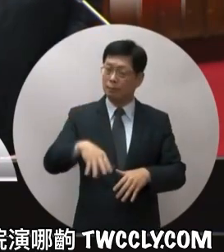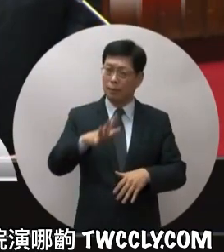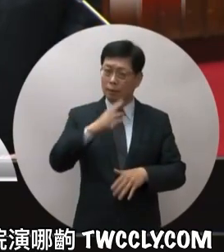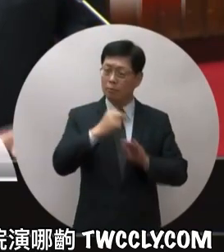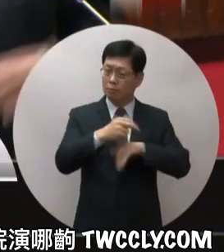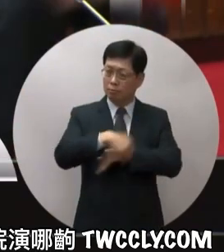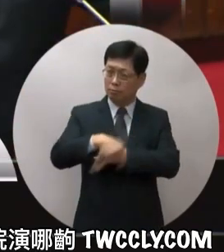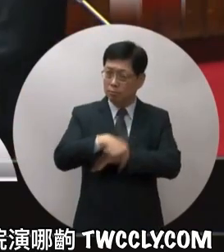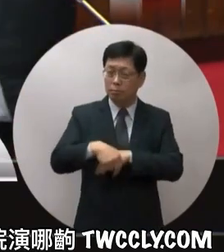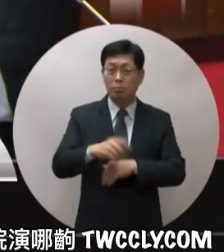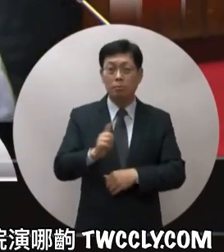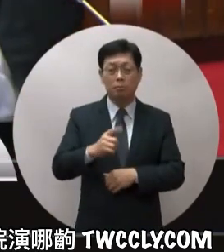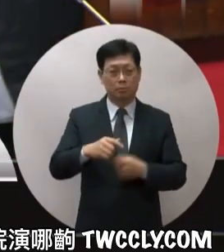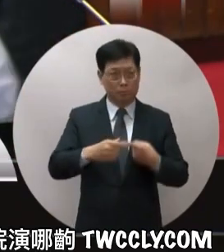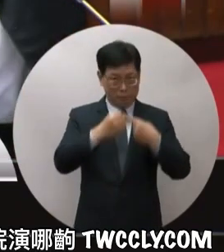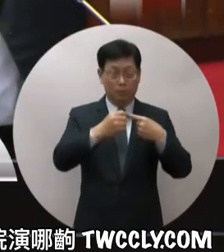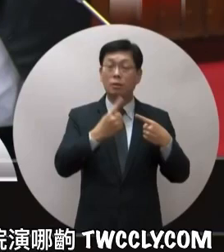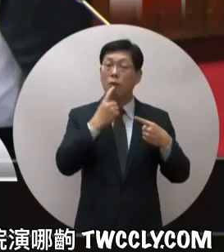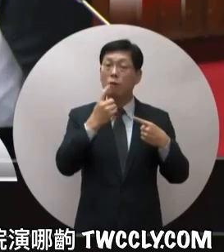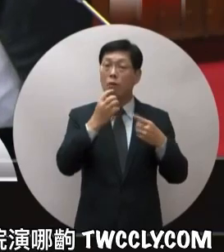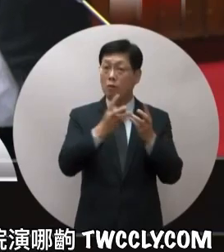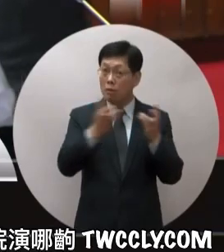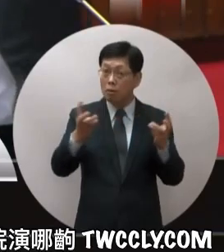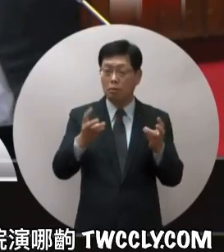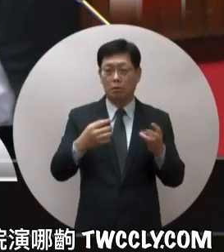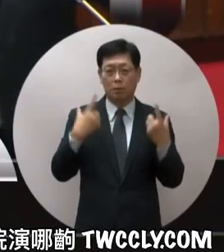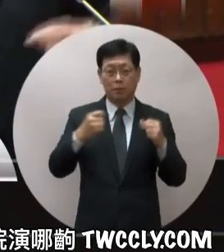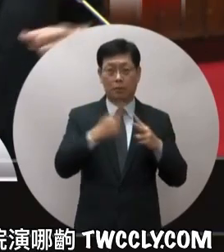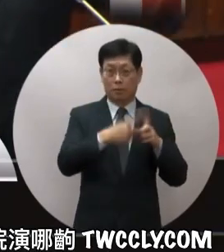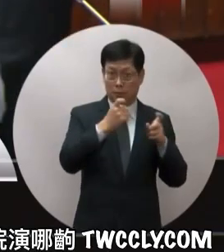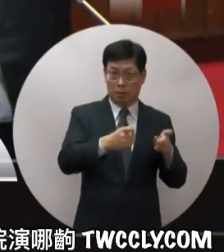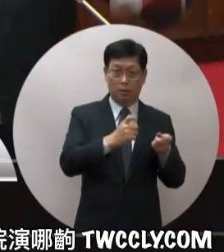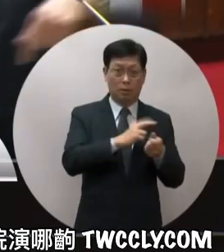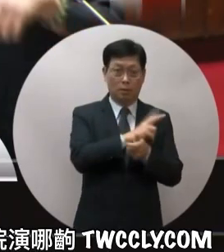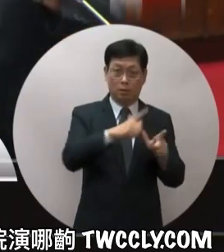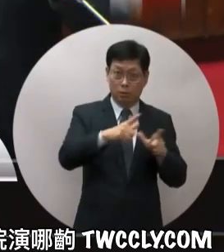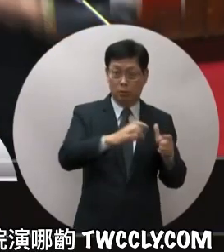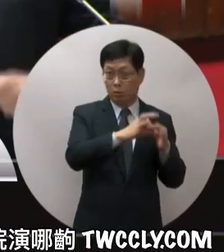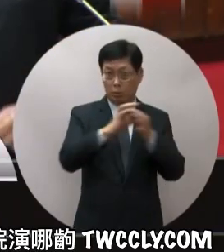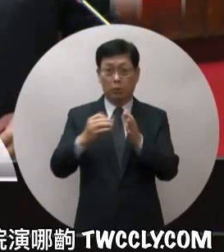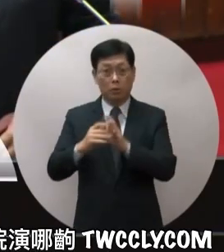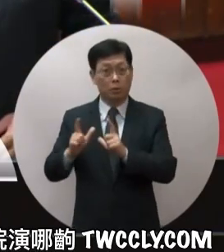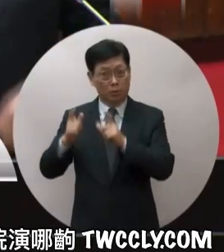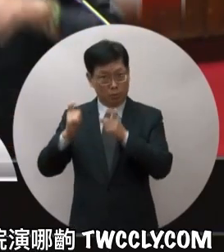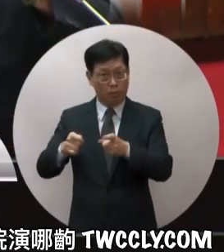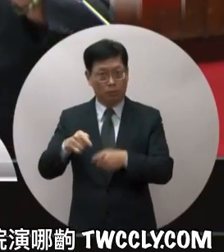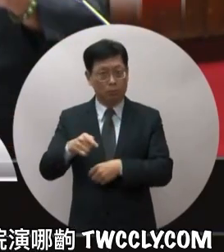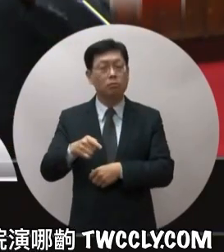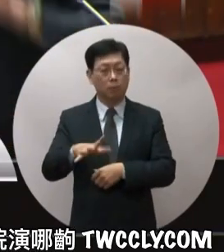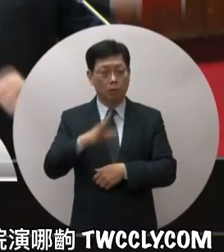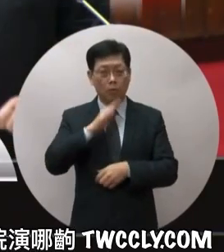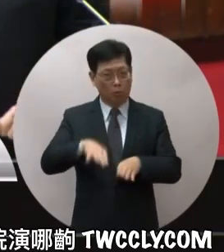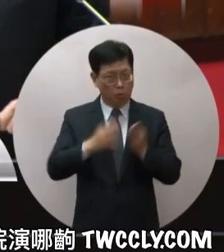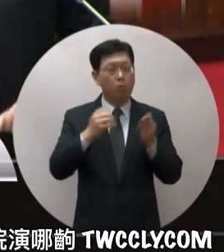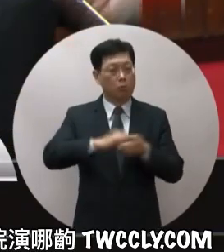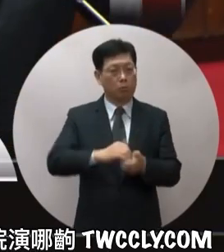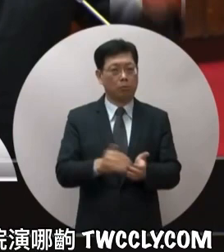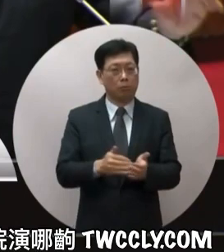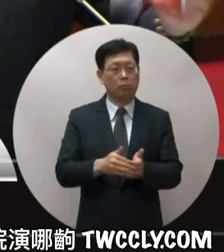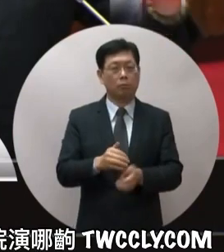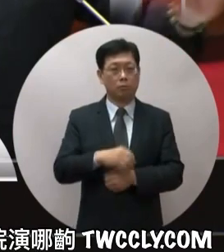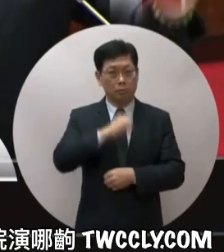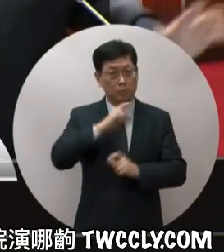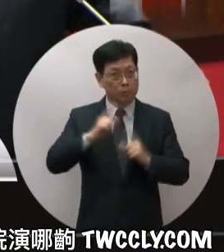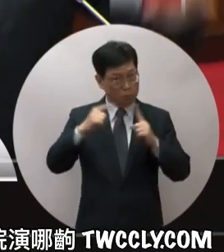個第一條紅線已經是為秀港林芳家要去外交東港大澎湾這也已經都緊了這